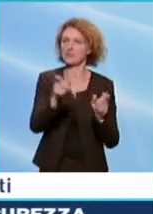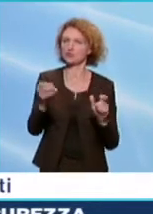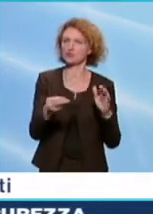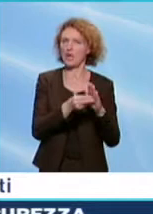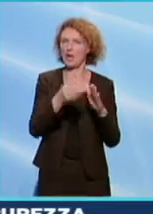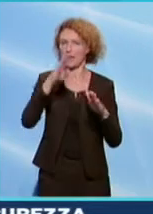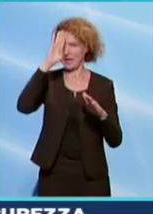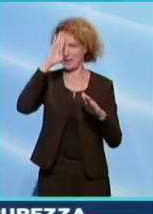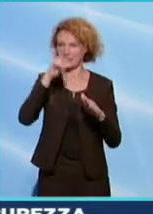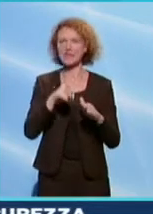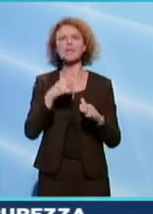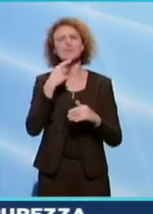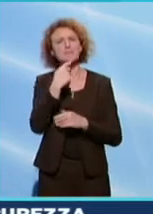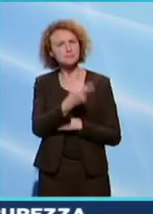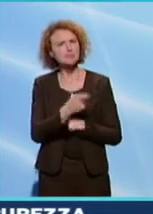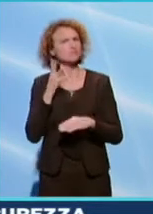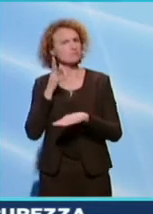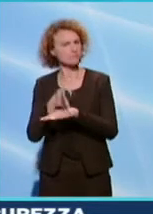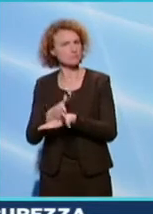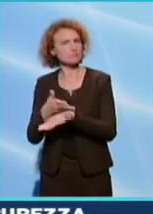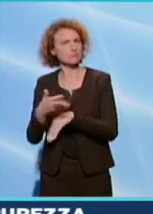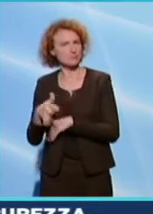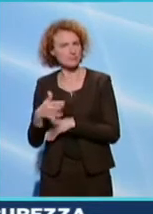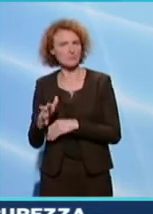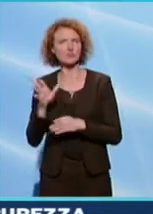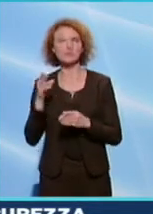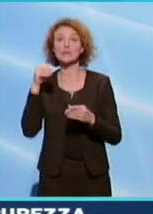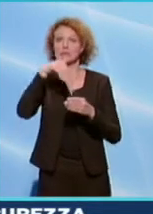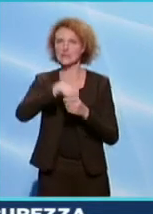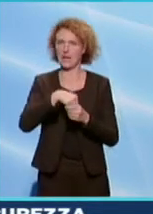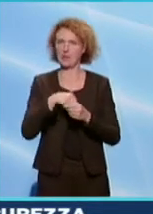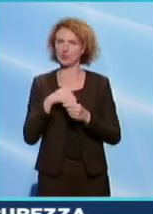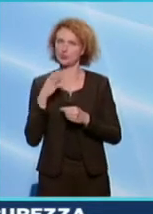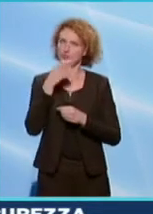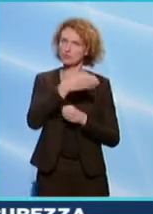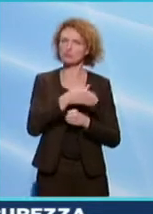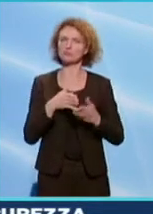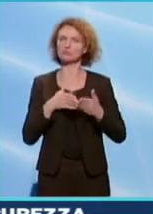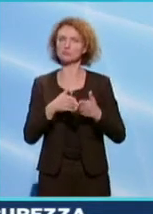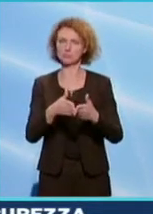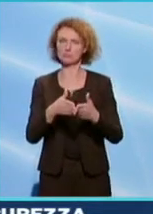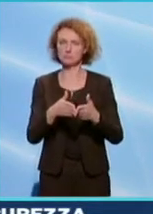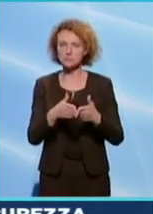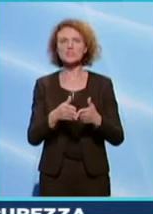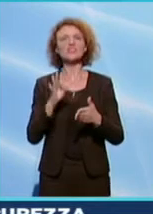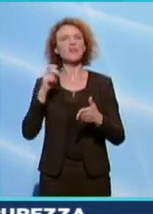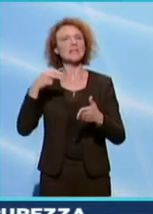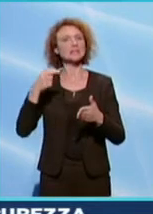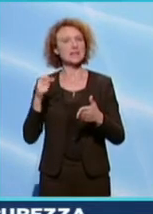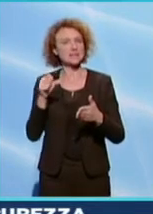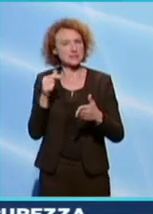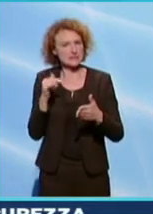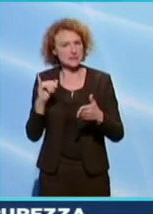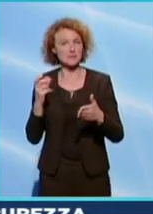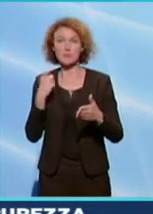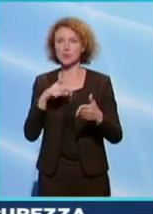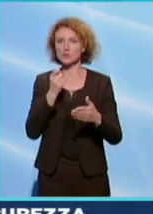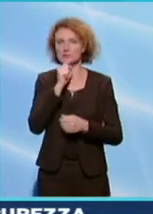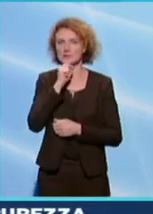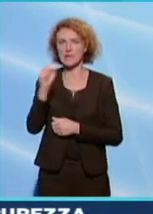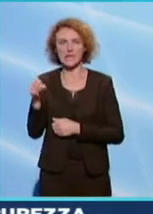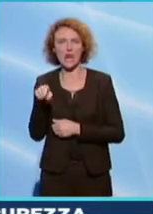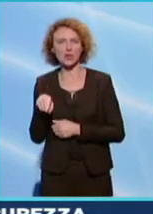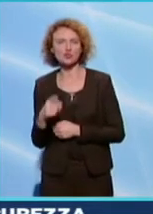rappresentando di essere intervenuti a bordo della nave gnv grandi navi veloci fantastic a seguito di una segnalazione dei